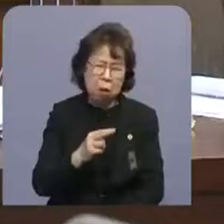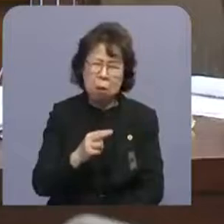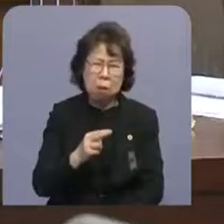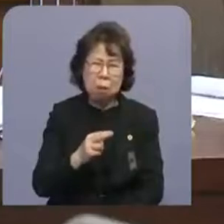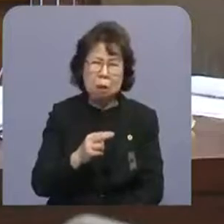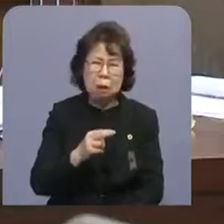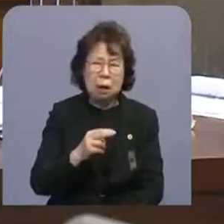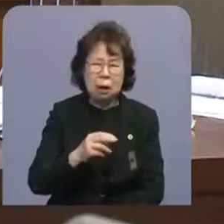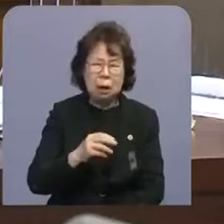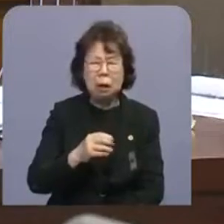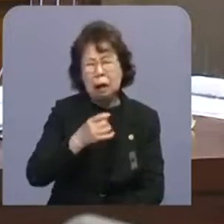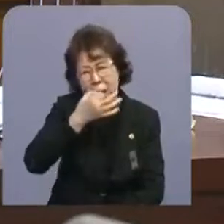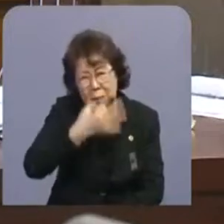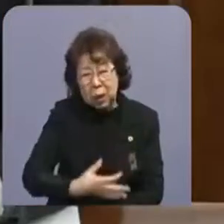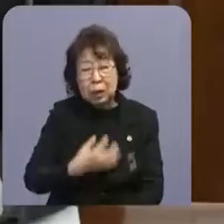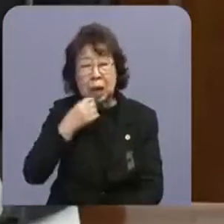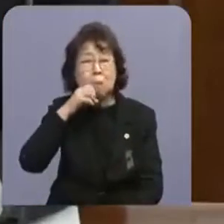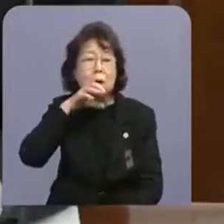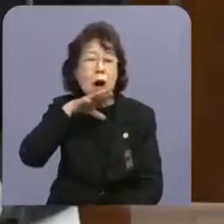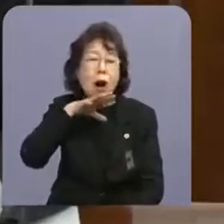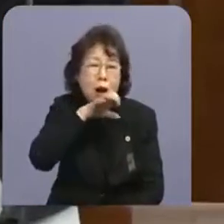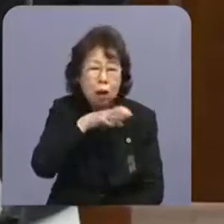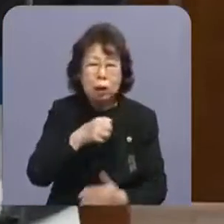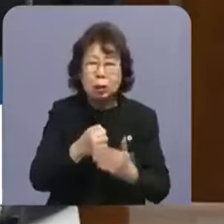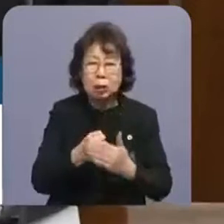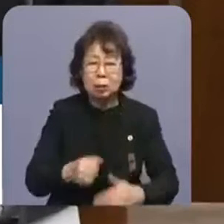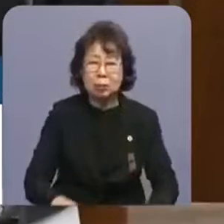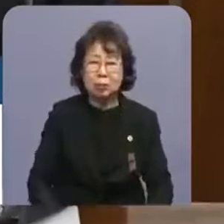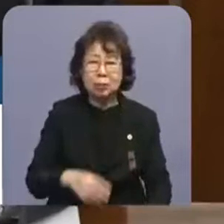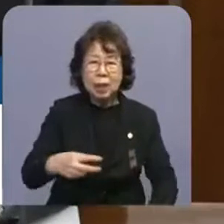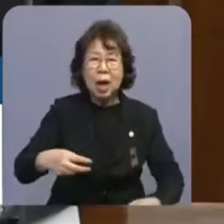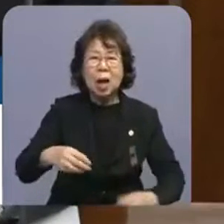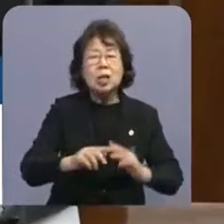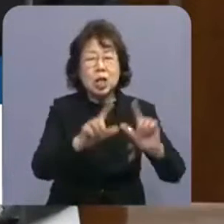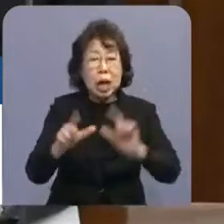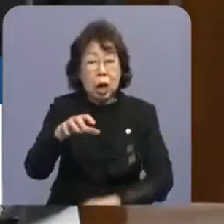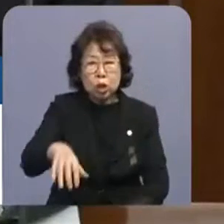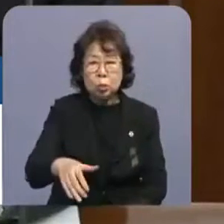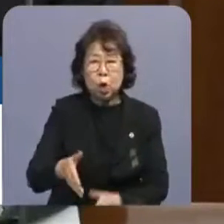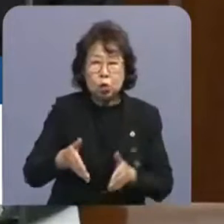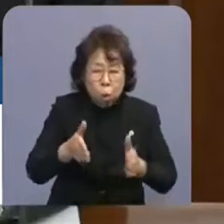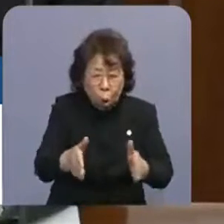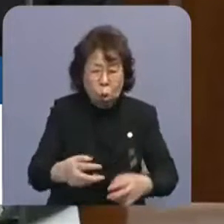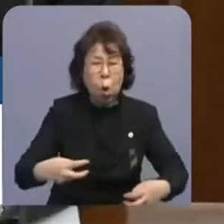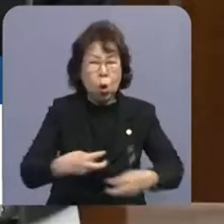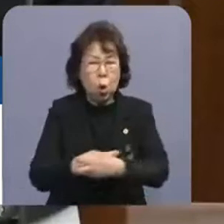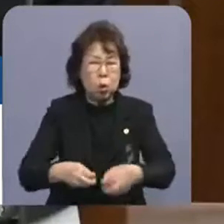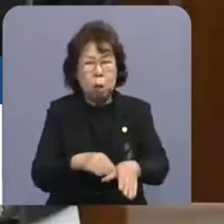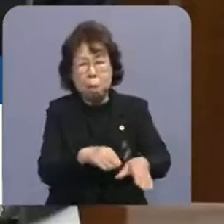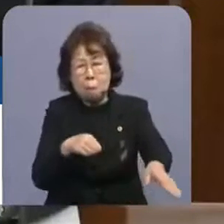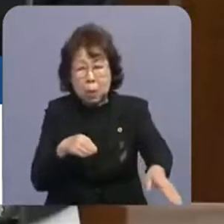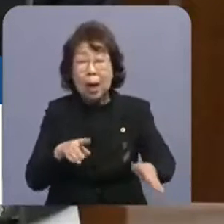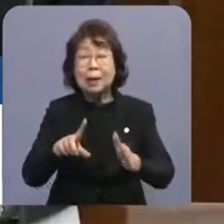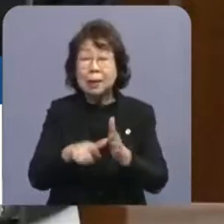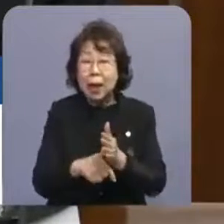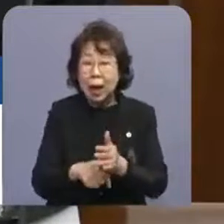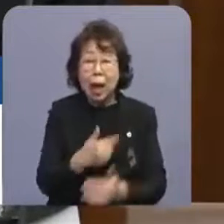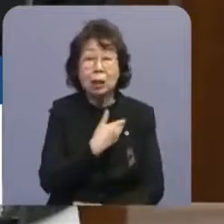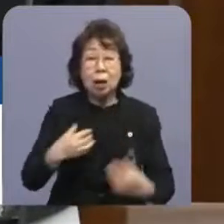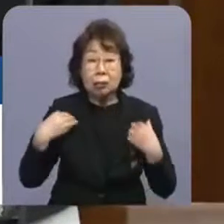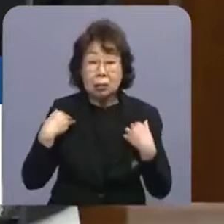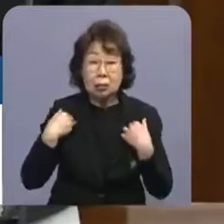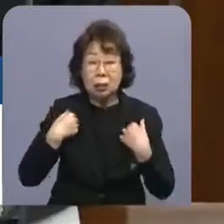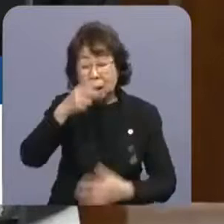질타가 이어졌습니다. 생활 주변에 도로라거나 교통과 관련된 이런 상황이 일어났을 때